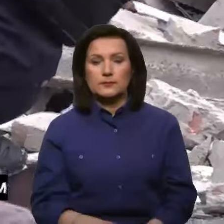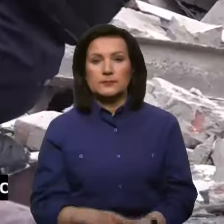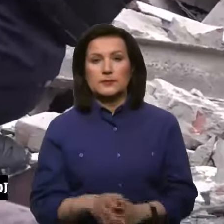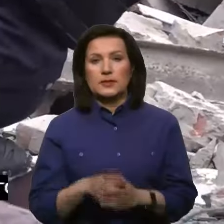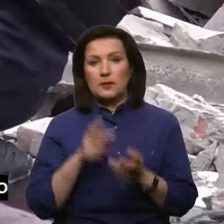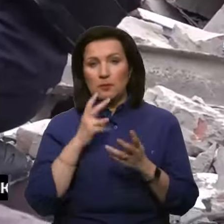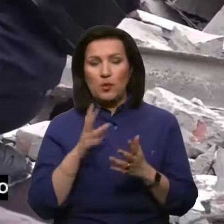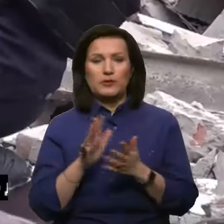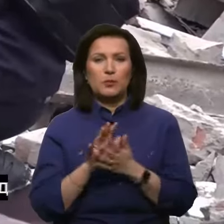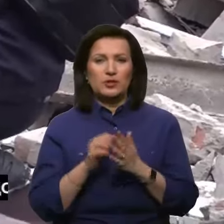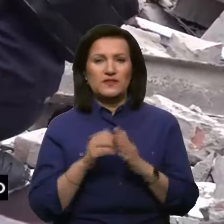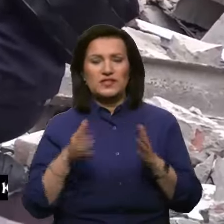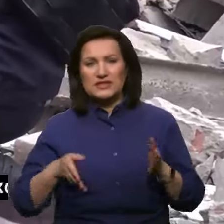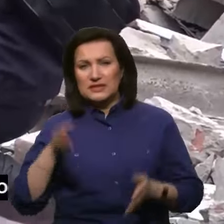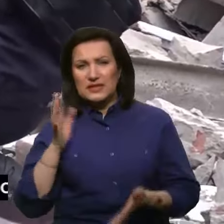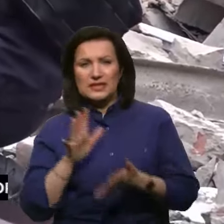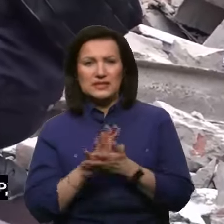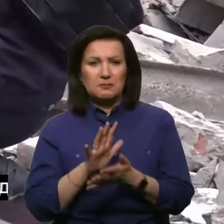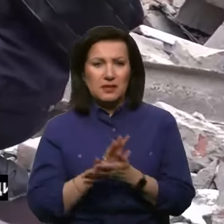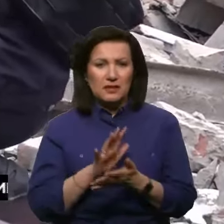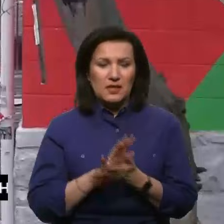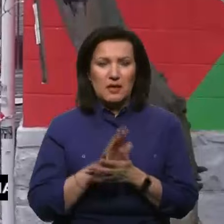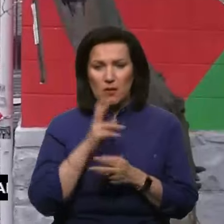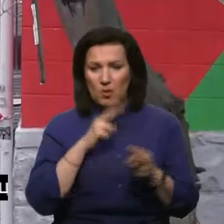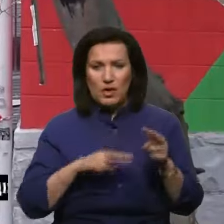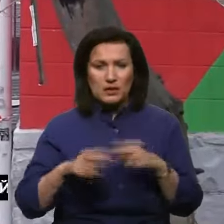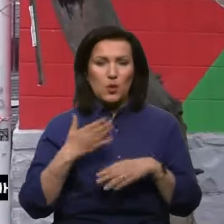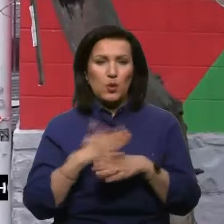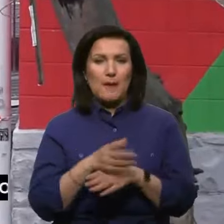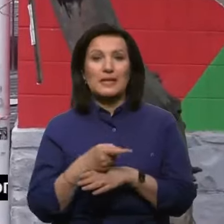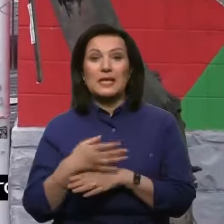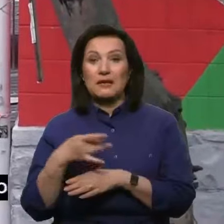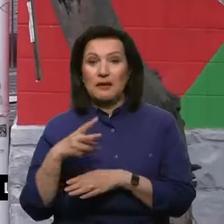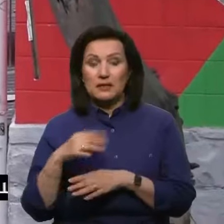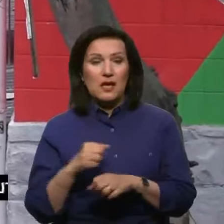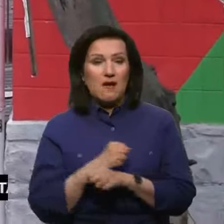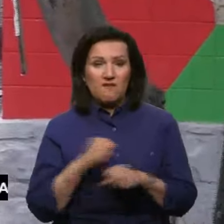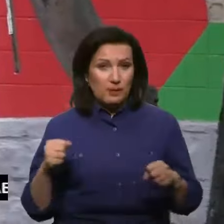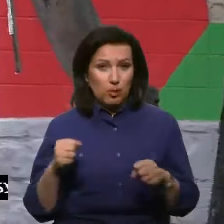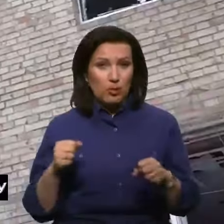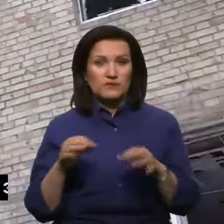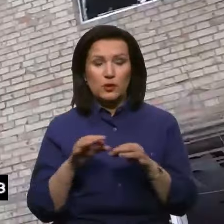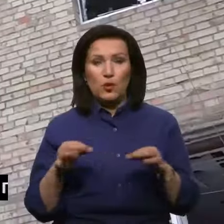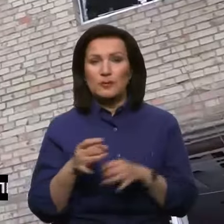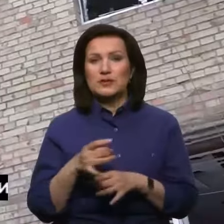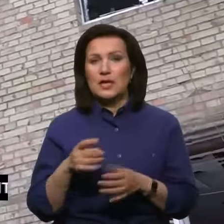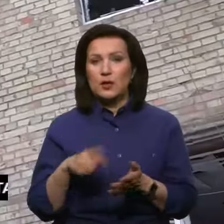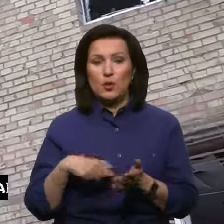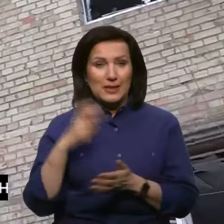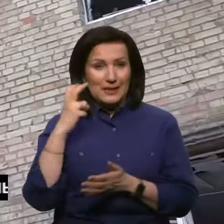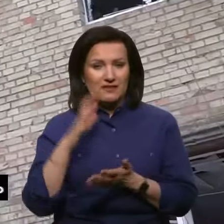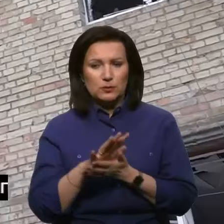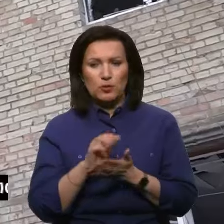Поміж понівочених стін та будівельного сміття правоохоронці оглядають уламки ракети. Вибухом у Солом'янському районі Києва